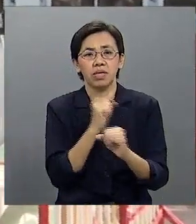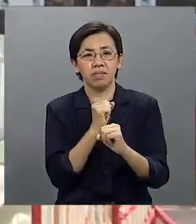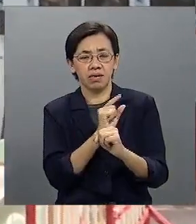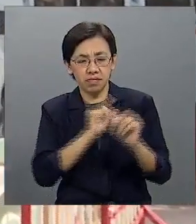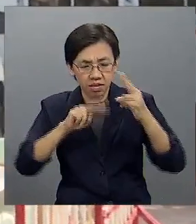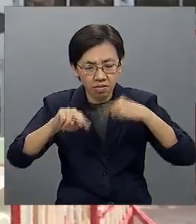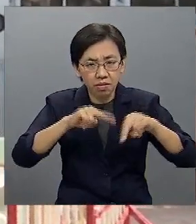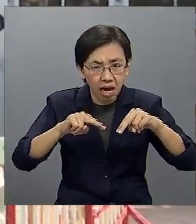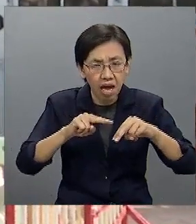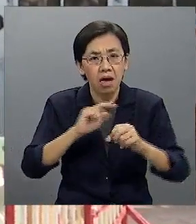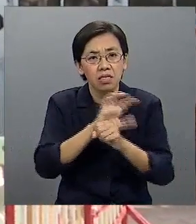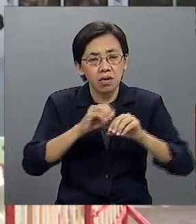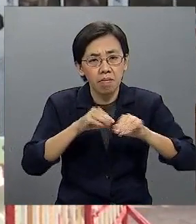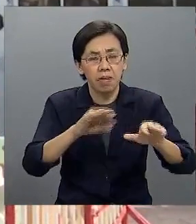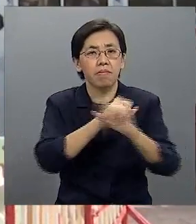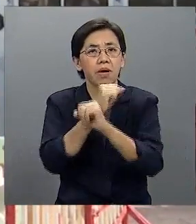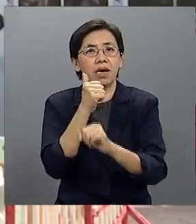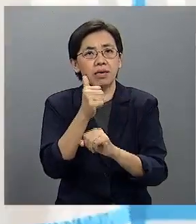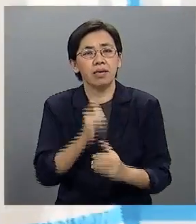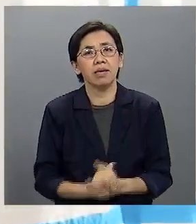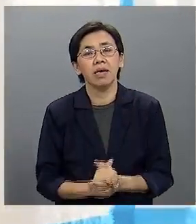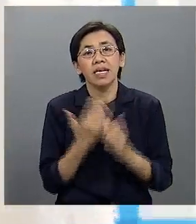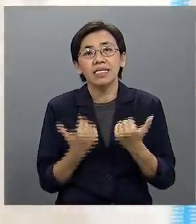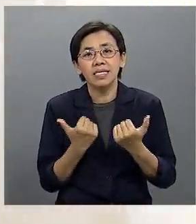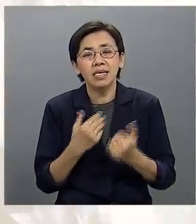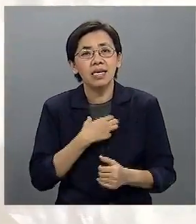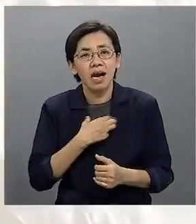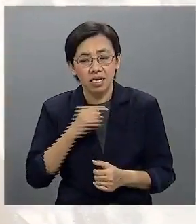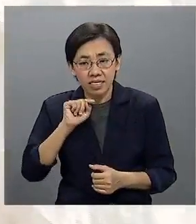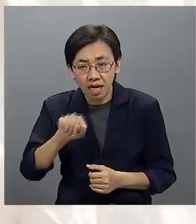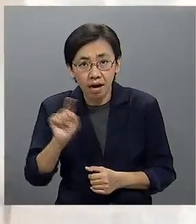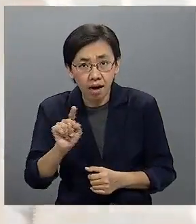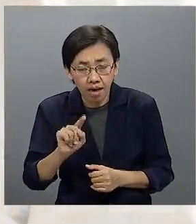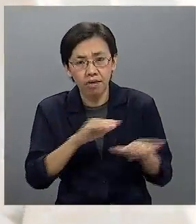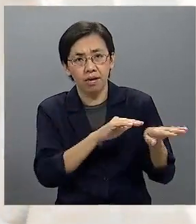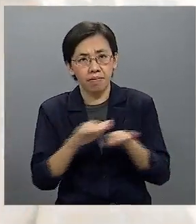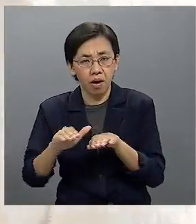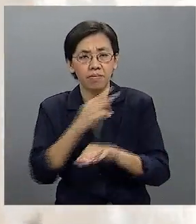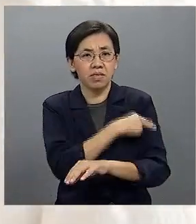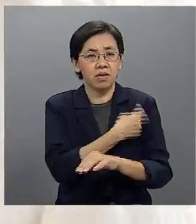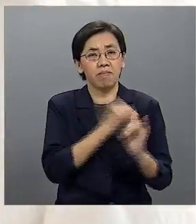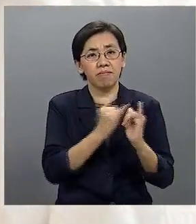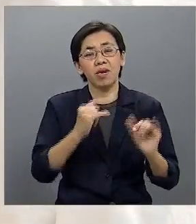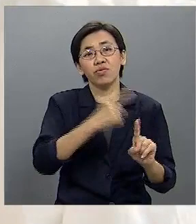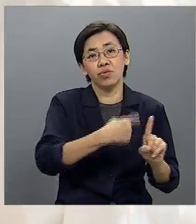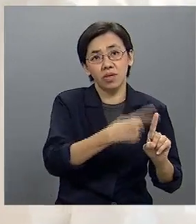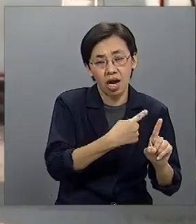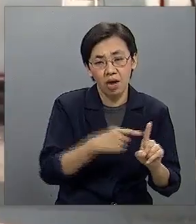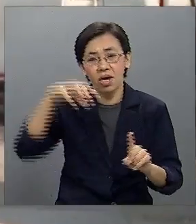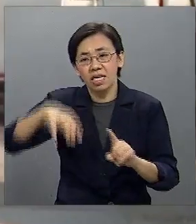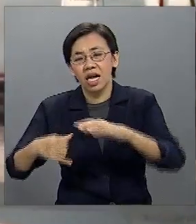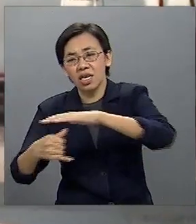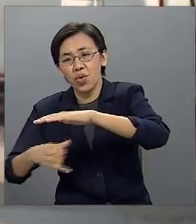แพร่ระบาดได้ง่ายขึ้นระหว่างนี้จึงต้องมีการสั่งการให้เตรียมความพร้อมในเรื่องของโรงพยาบาลสนามแล้วก็สถานที่กักตัวให้พอเพียง